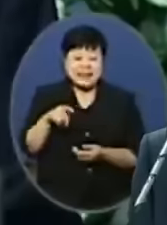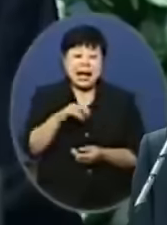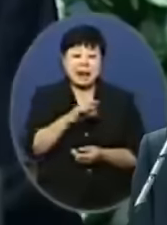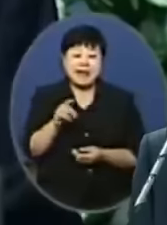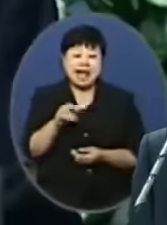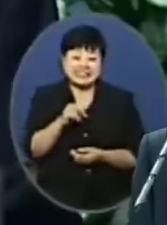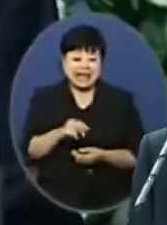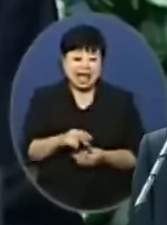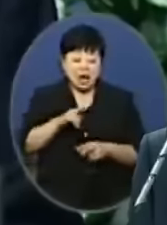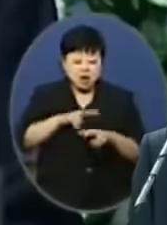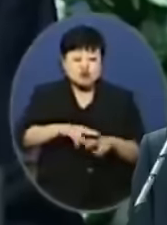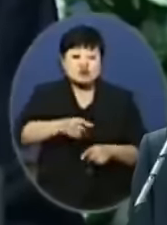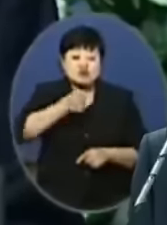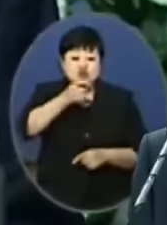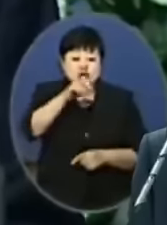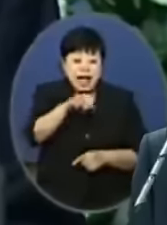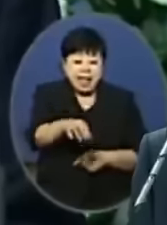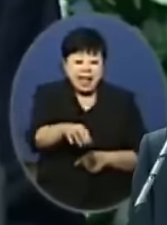수가성 우물가에